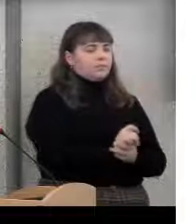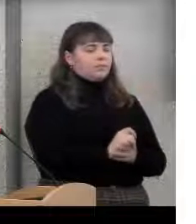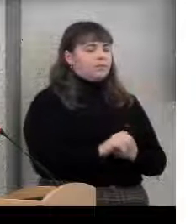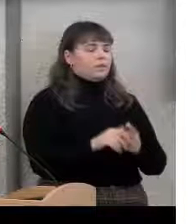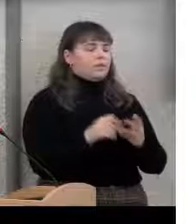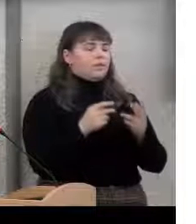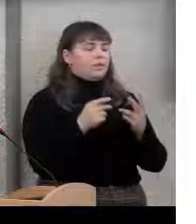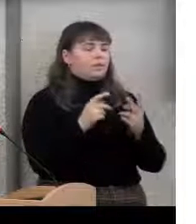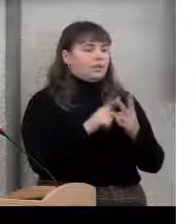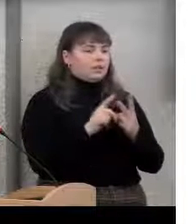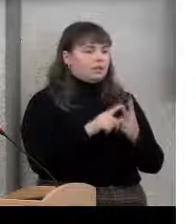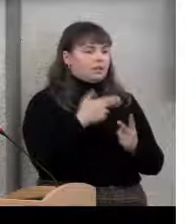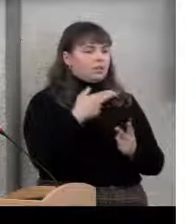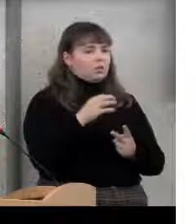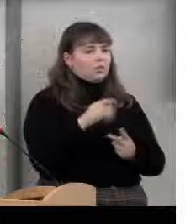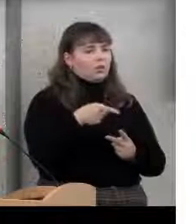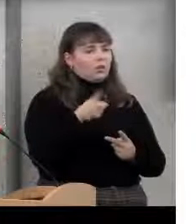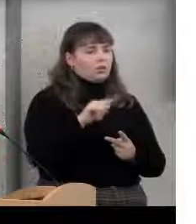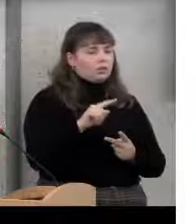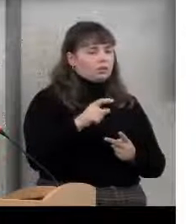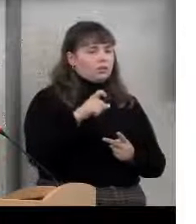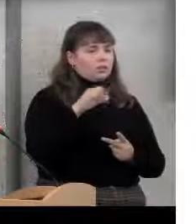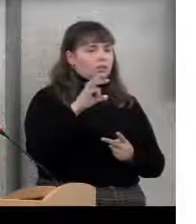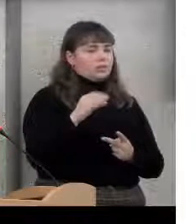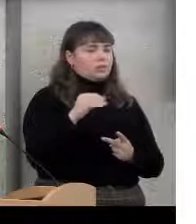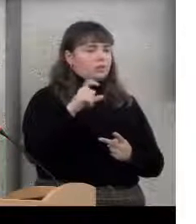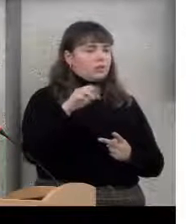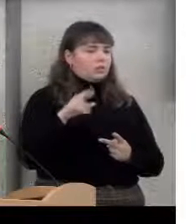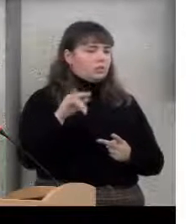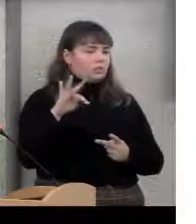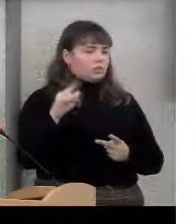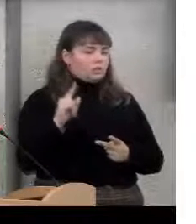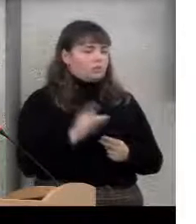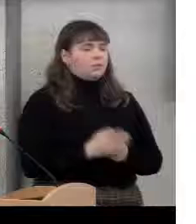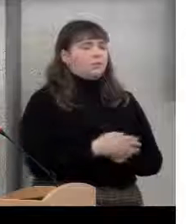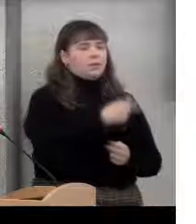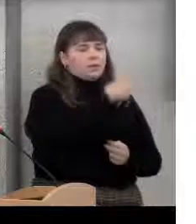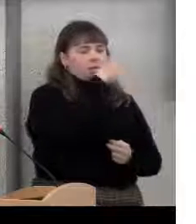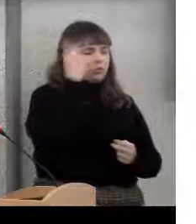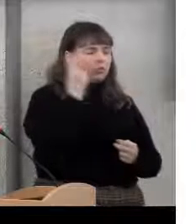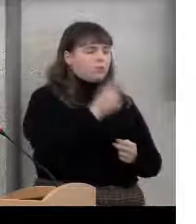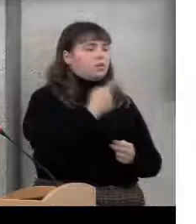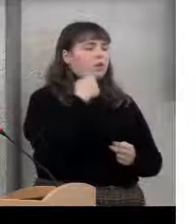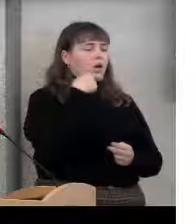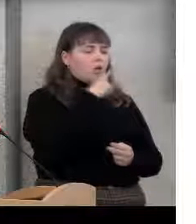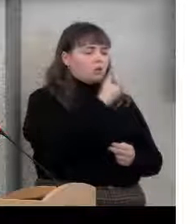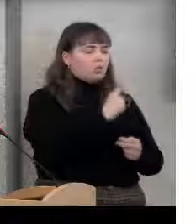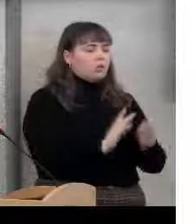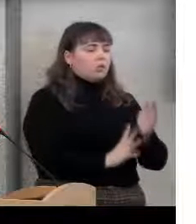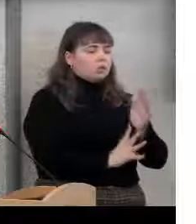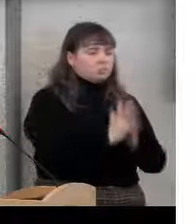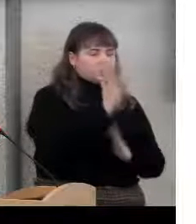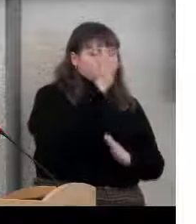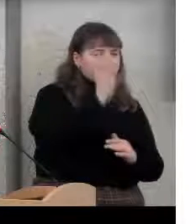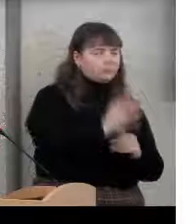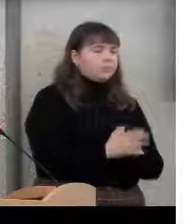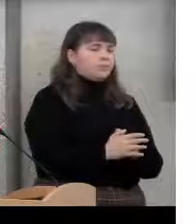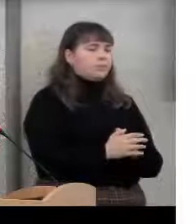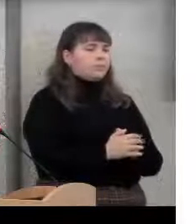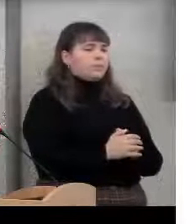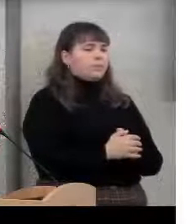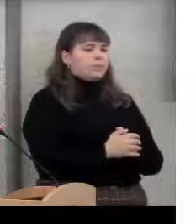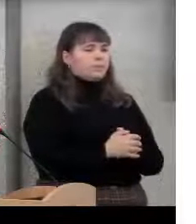Security, sveikinu. Tai yra labai smagu, nes Lietuvos ekosistema auga ir tai yra to įrodymas,